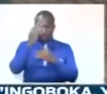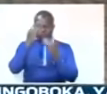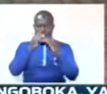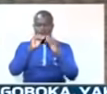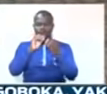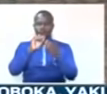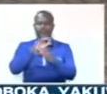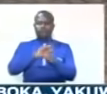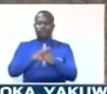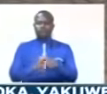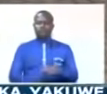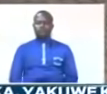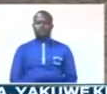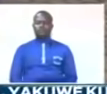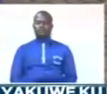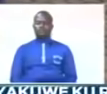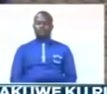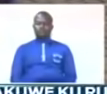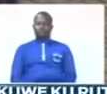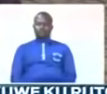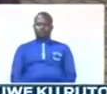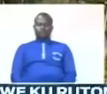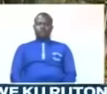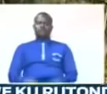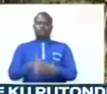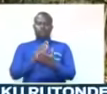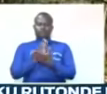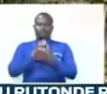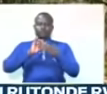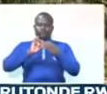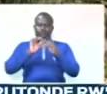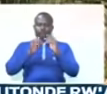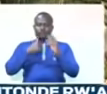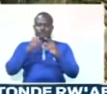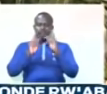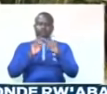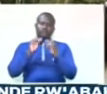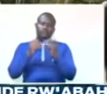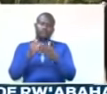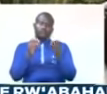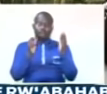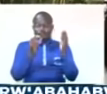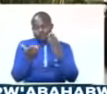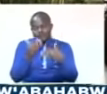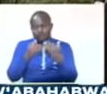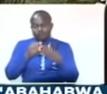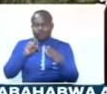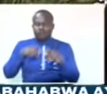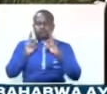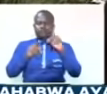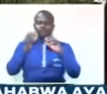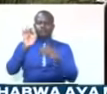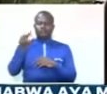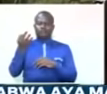ingoro yuzuye igikwere bitewe n'imibanire umuntu abafitanye n'abantu nabura hakaba hari nk'abantu 300 ubu ngubu